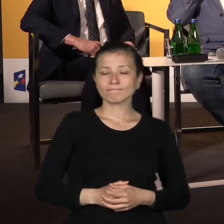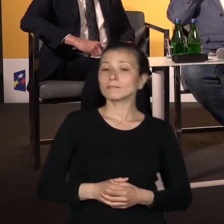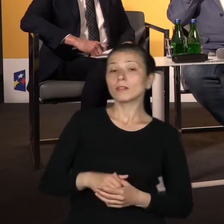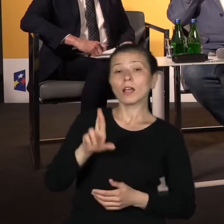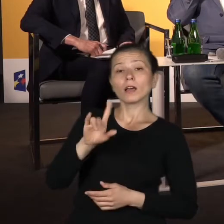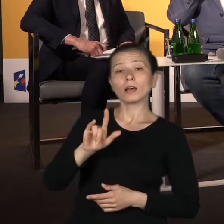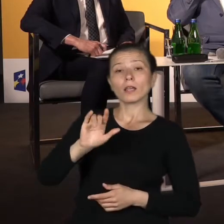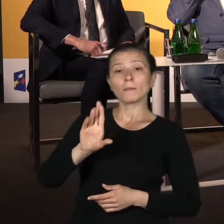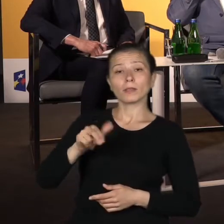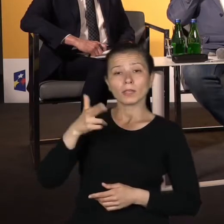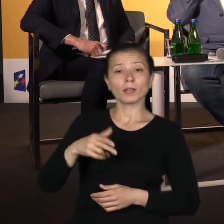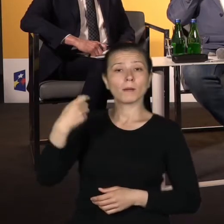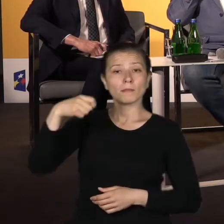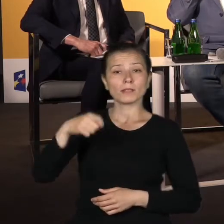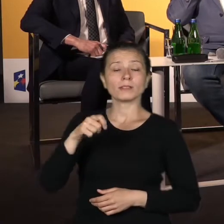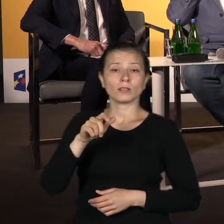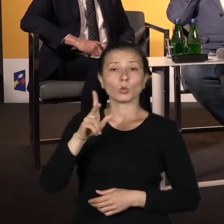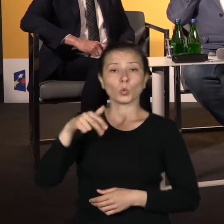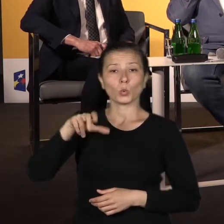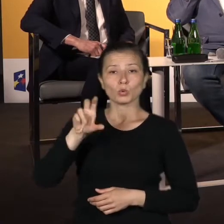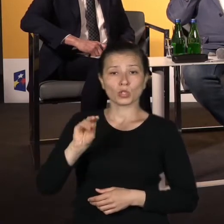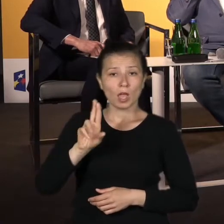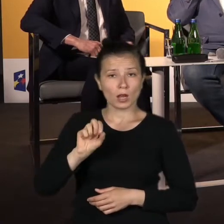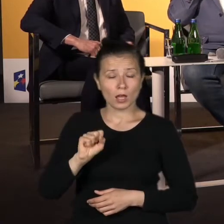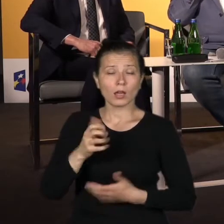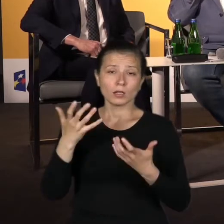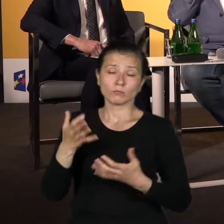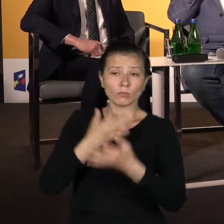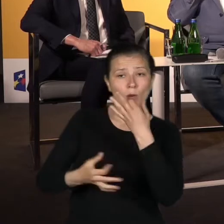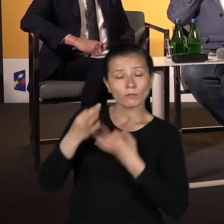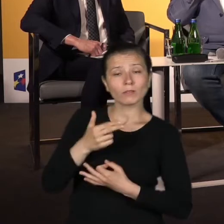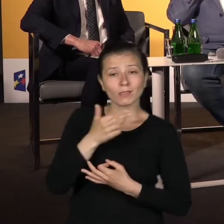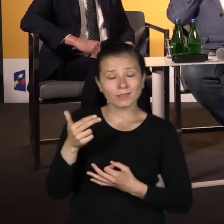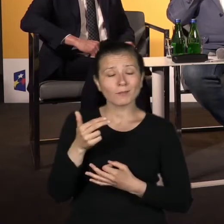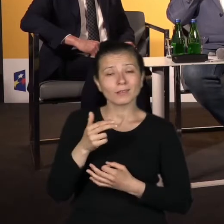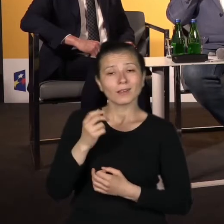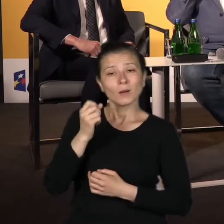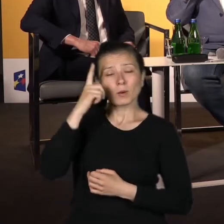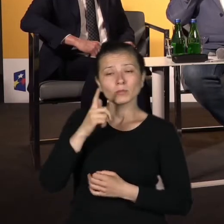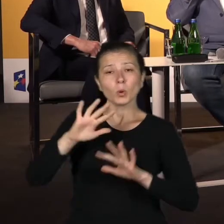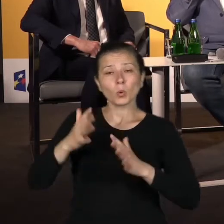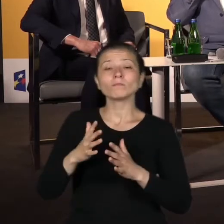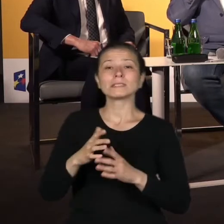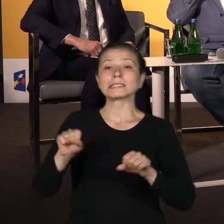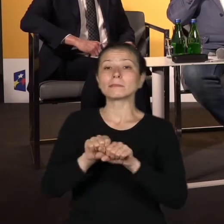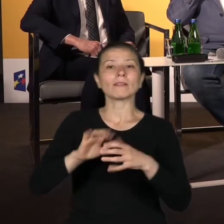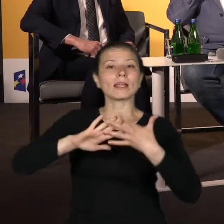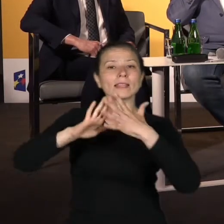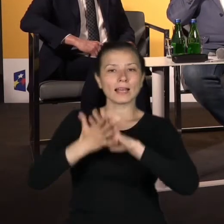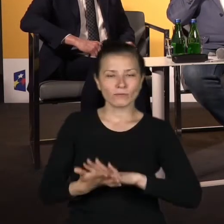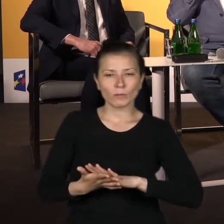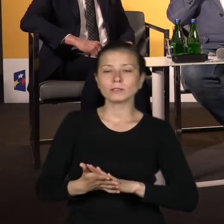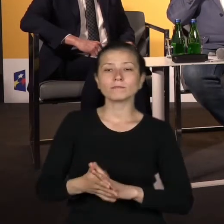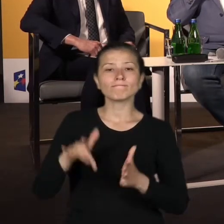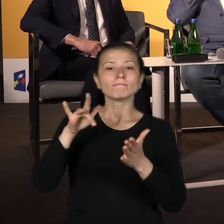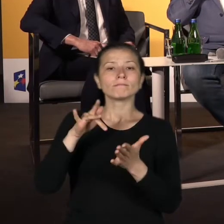Rybnik, pan prezydent Piotr Kuczera, chciałbym, żeby opowiedział nam o tym pomyśle na sprawiedliwą transformację. Rybnik jako